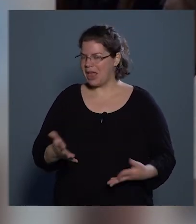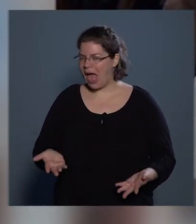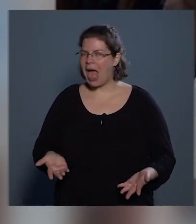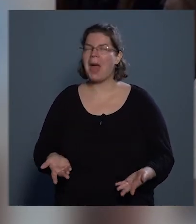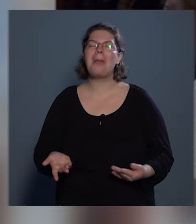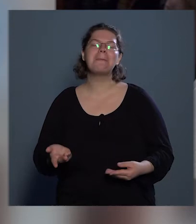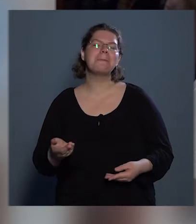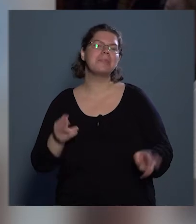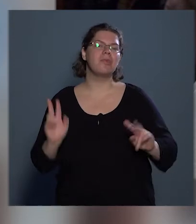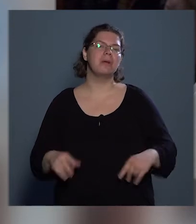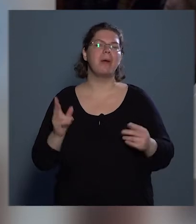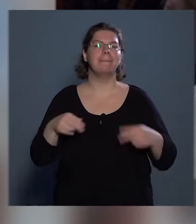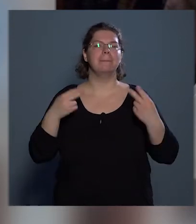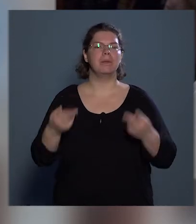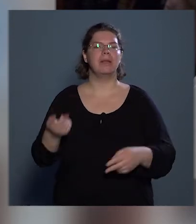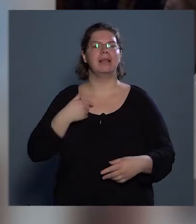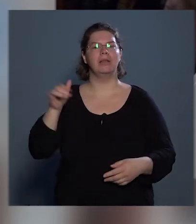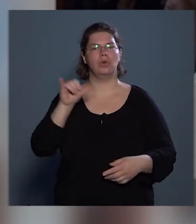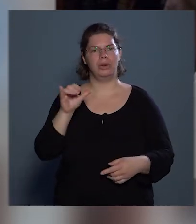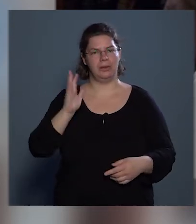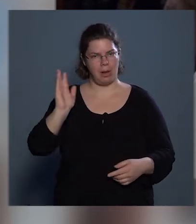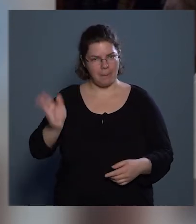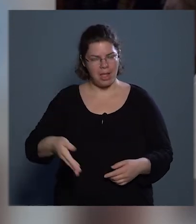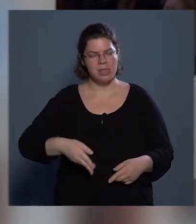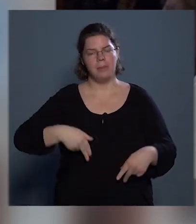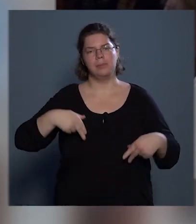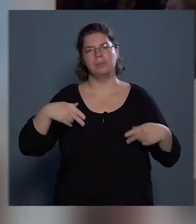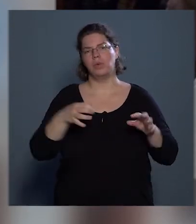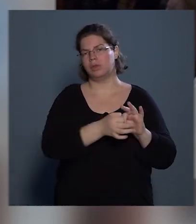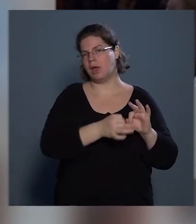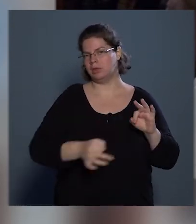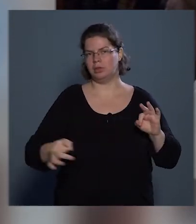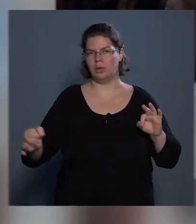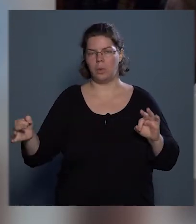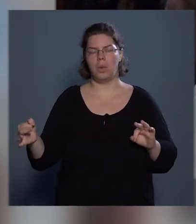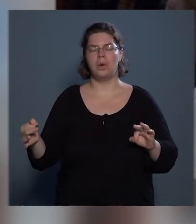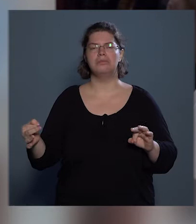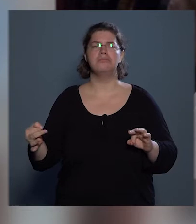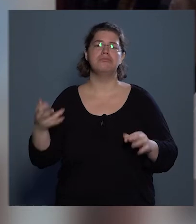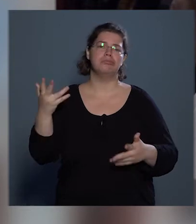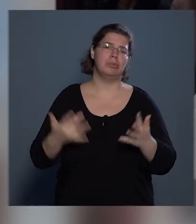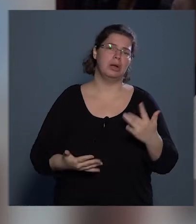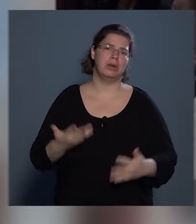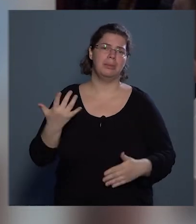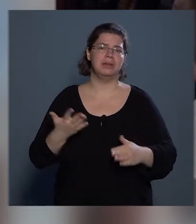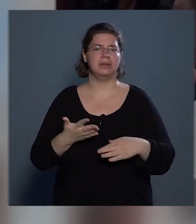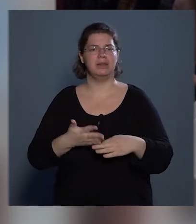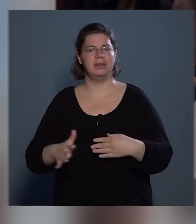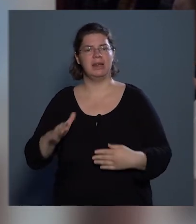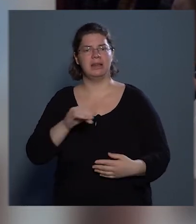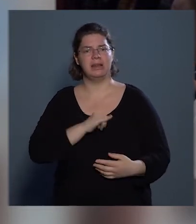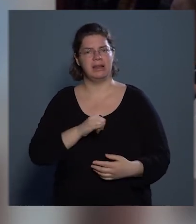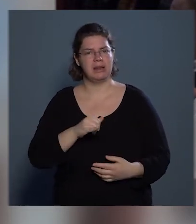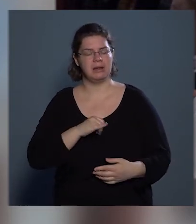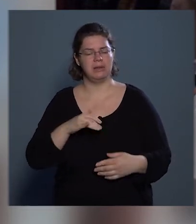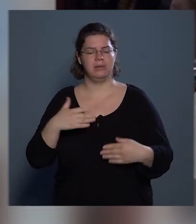tulajdonképpen miután elmentem nyugdíjba, akkor attól kezdve matematika iránt érdeklődő, vagy...